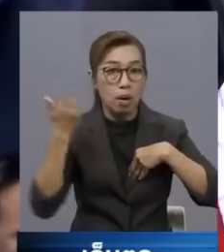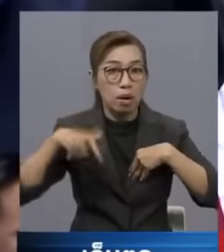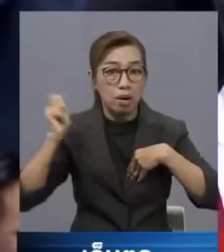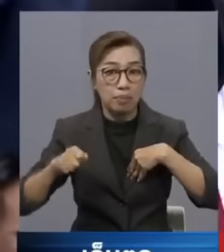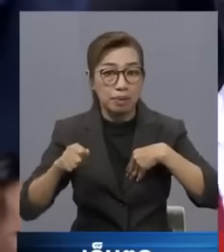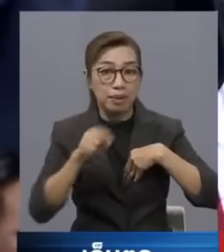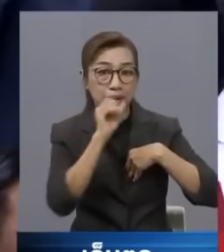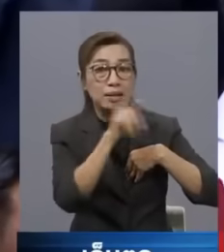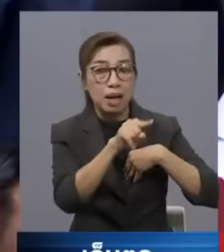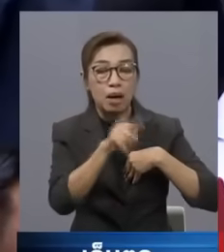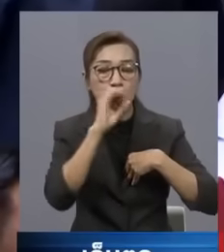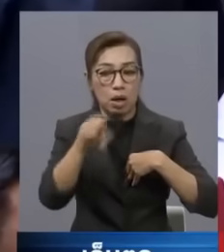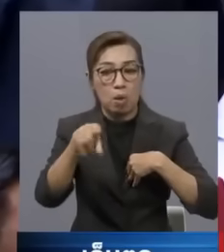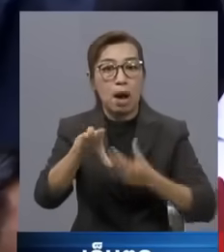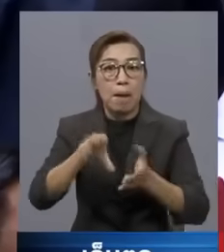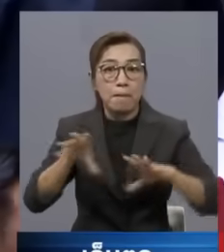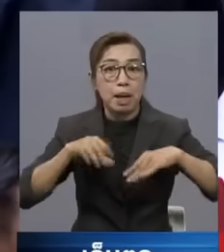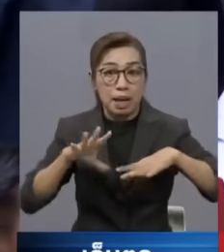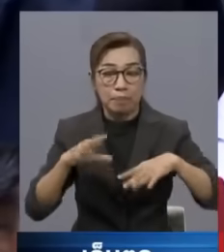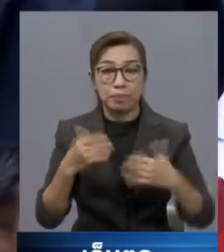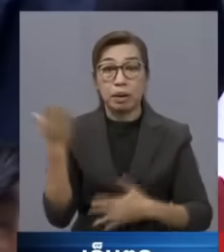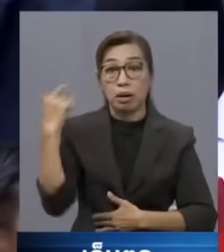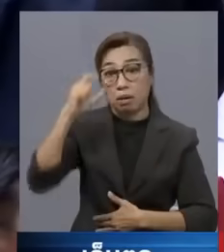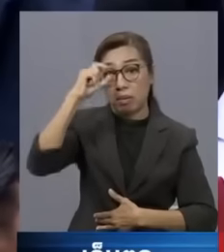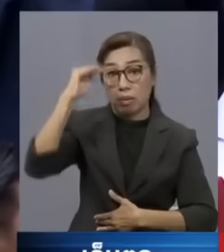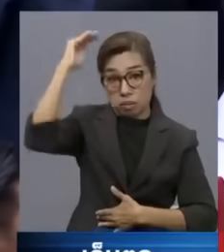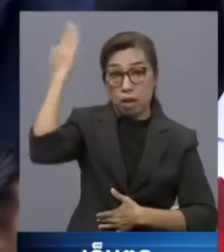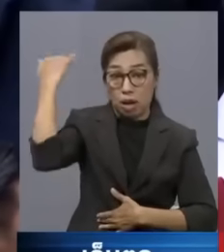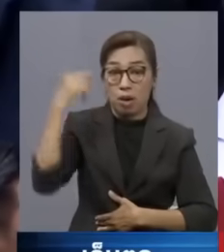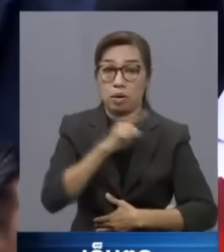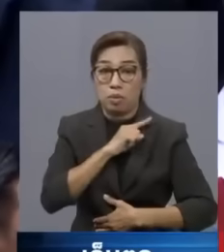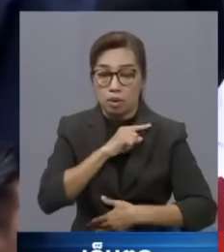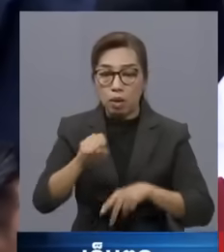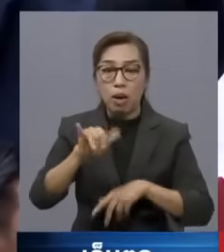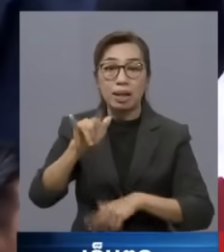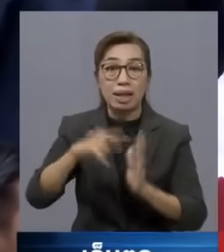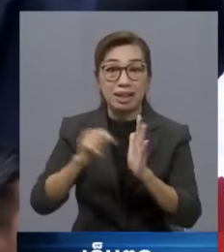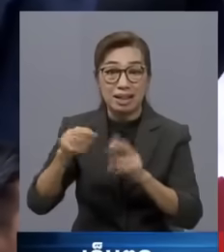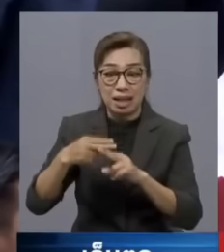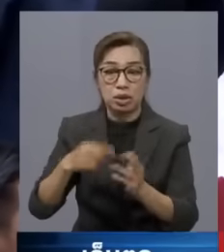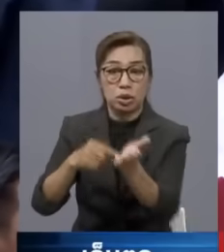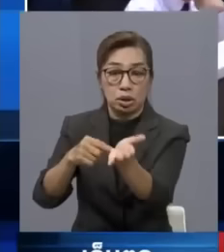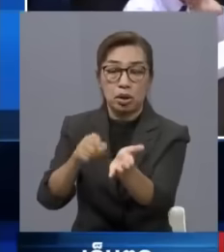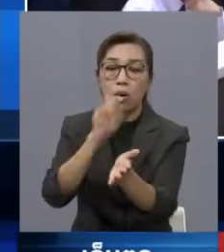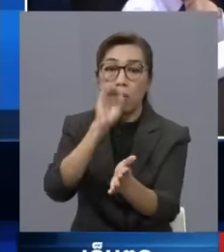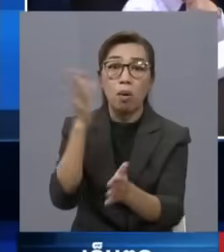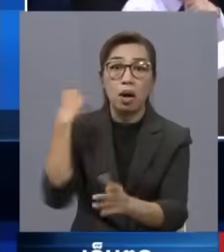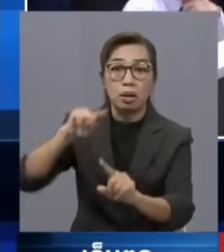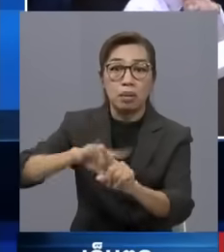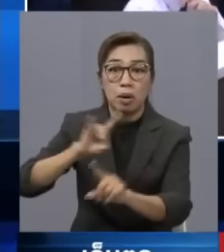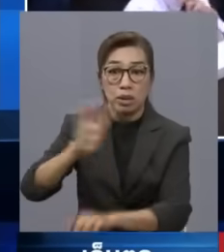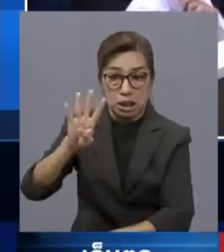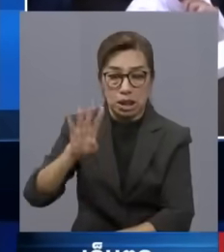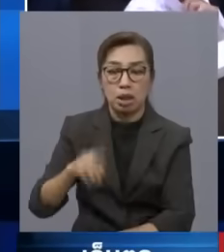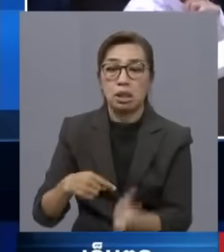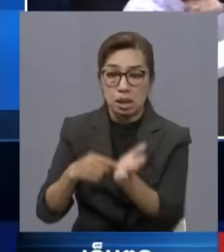นะครับคุณรังสิมันต์โรมก็อยู่ในสถานะผู้เสนอญัตติเรื่องนี้ต่อรัฐสภานะครับแล้วก็ย้ำว่าการเสนอญัตติเมื่อวันที่4สิงหาคมนั้น